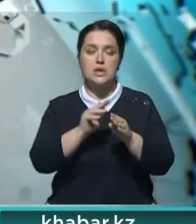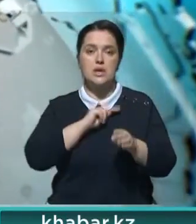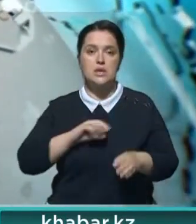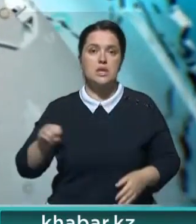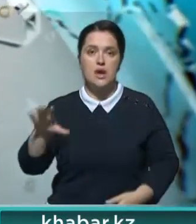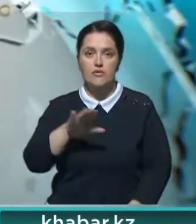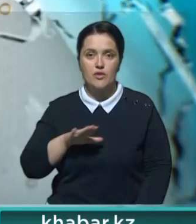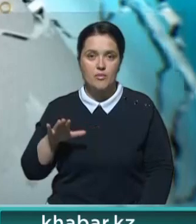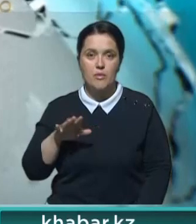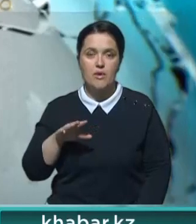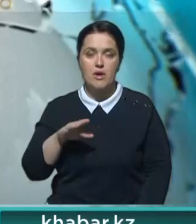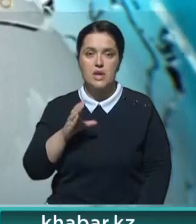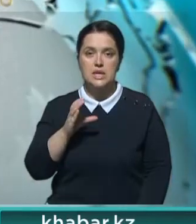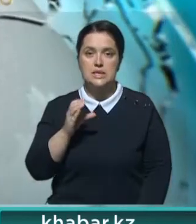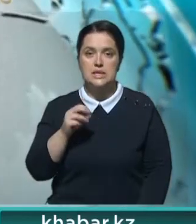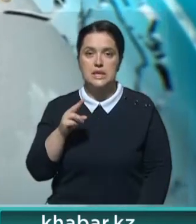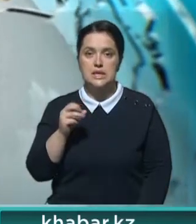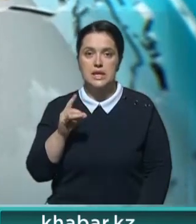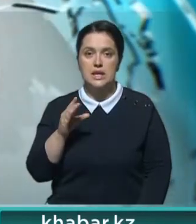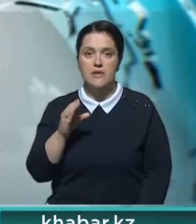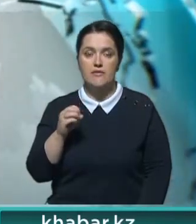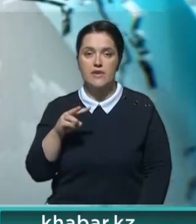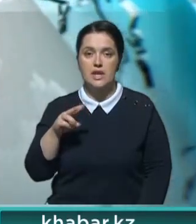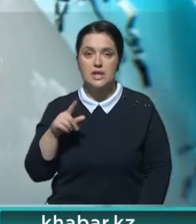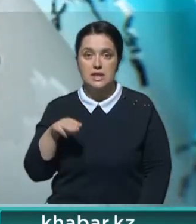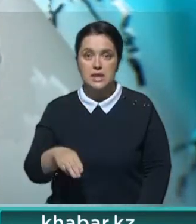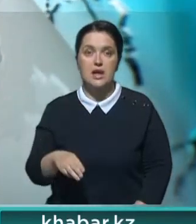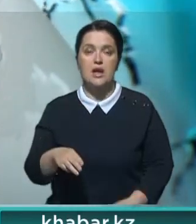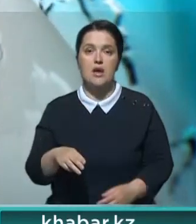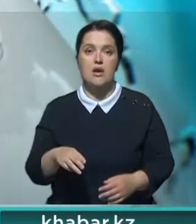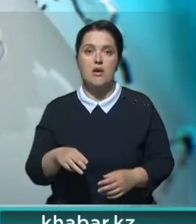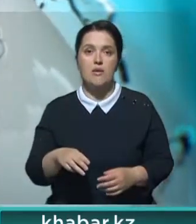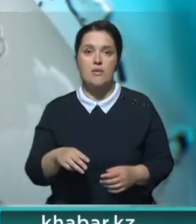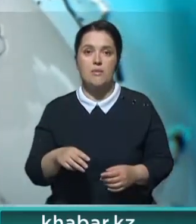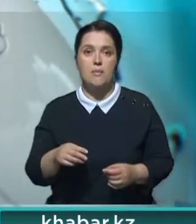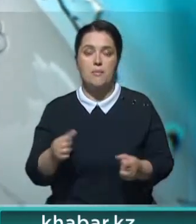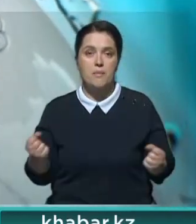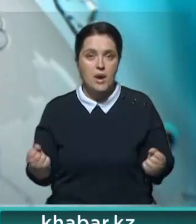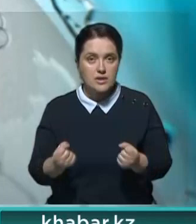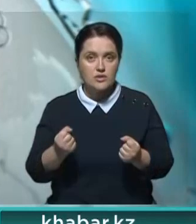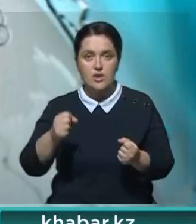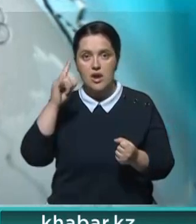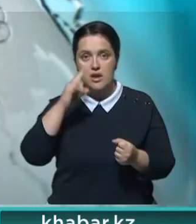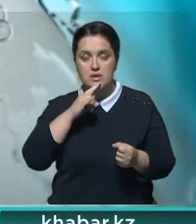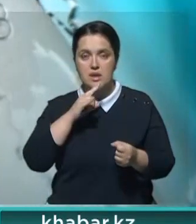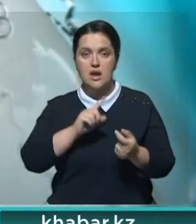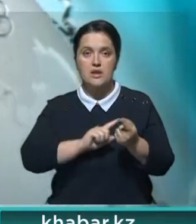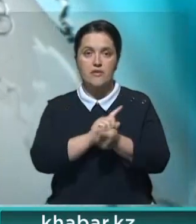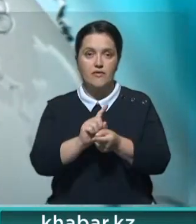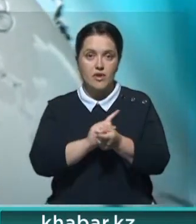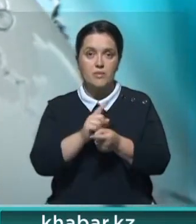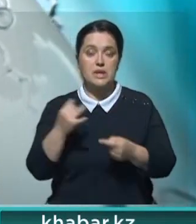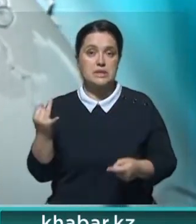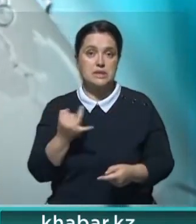сотрудничеству в Европе. В свою очередь, Маргарета Седельферт выразила поддержку проводимым в Казахстане реформам и отметила, что с